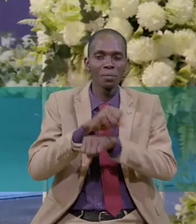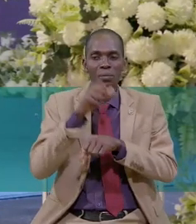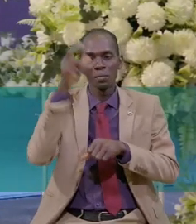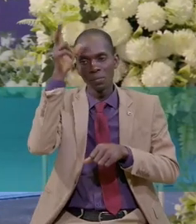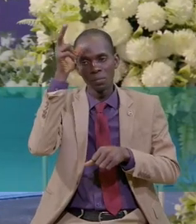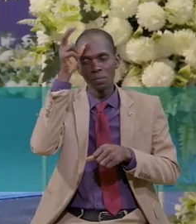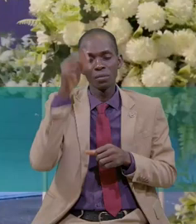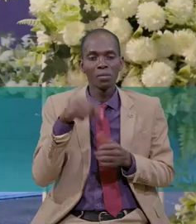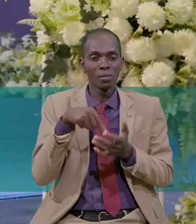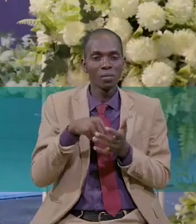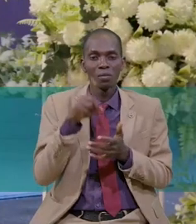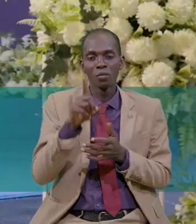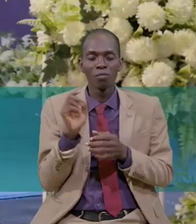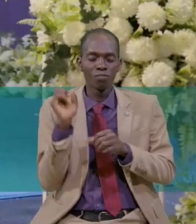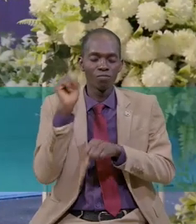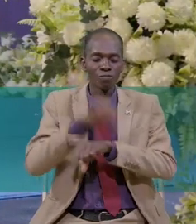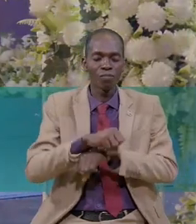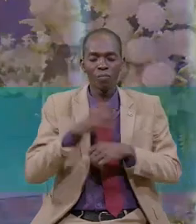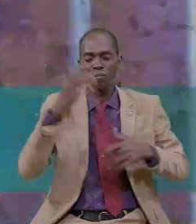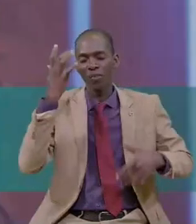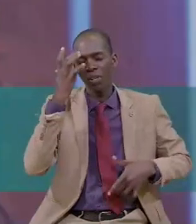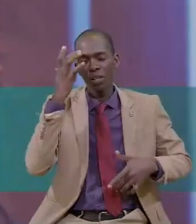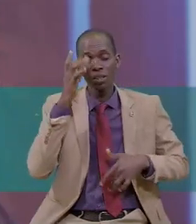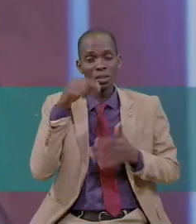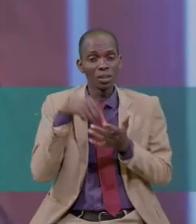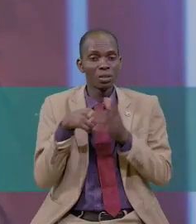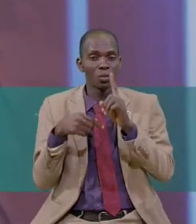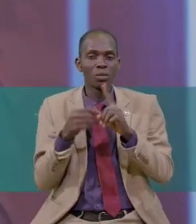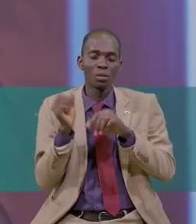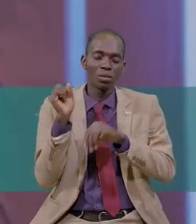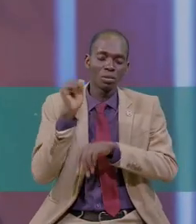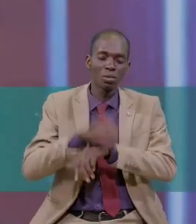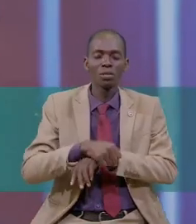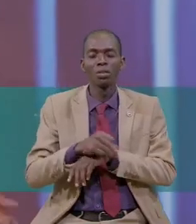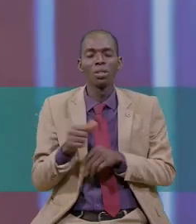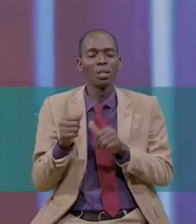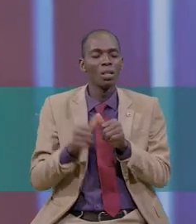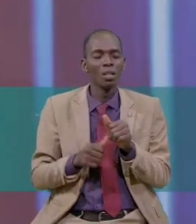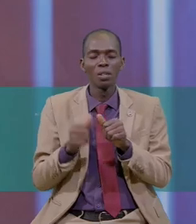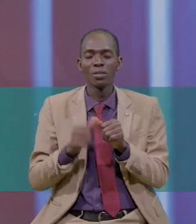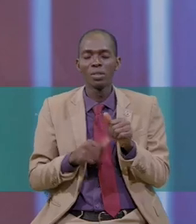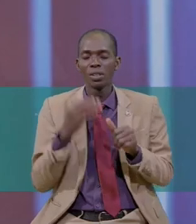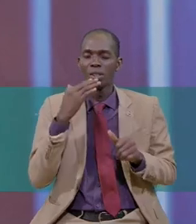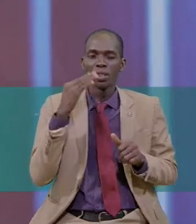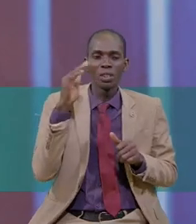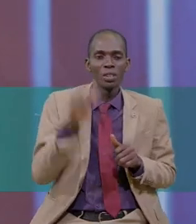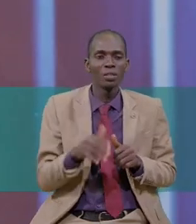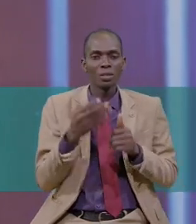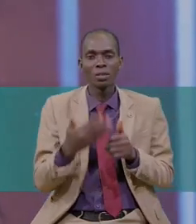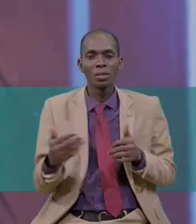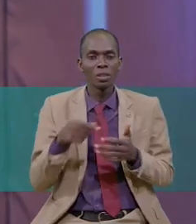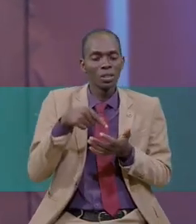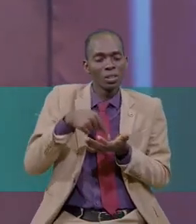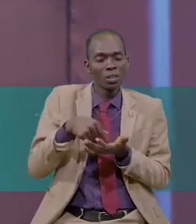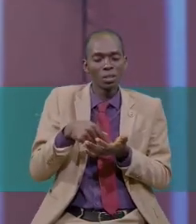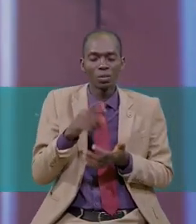vaincre Satan. Cette puissance arrive à vaincre les maladies. Cette puissance arrive à vaincre toutes mauvaises choses.